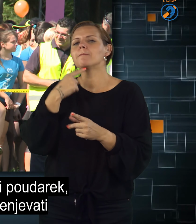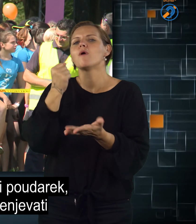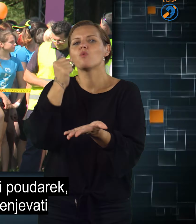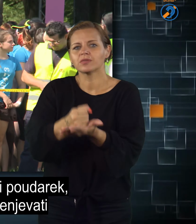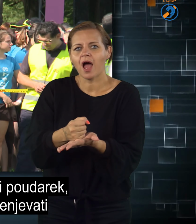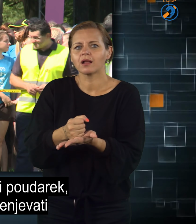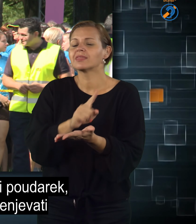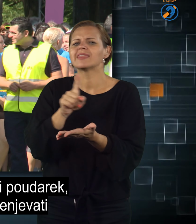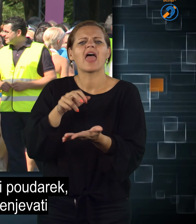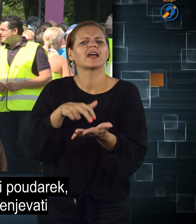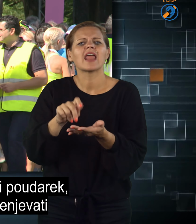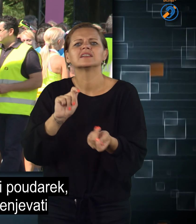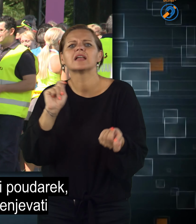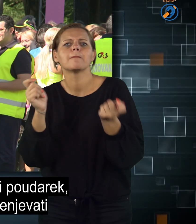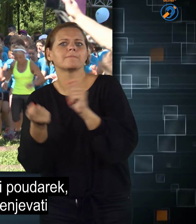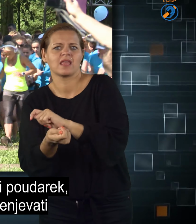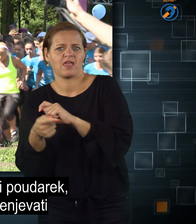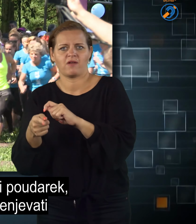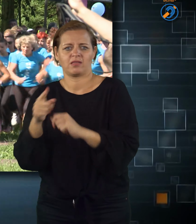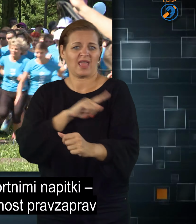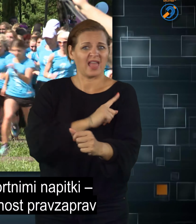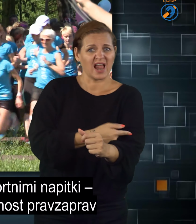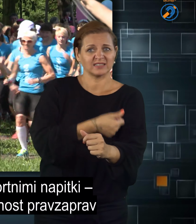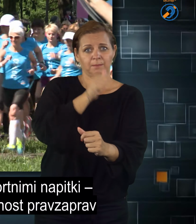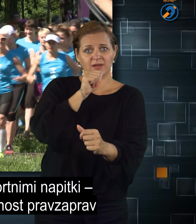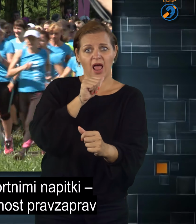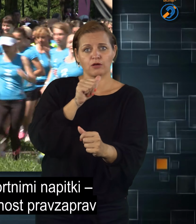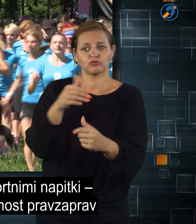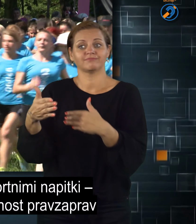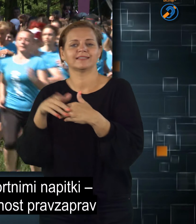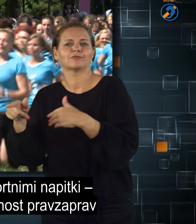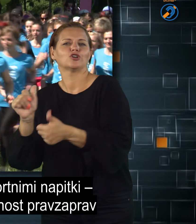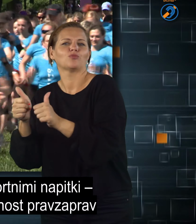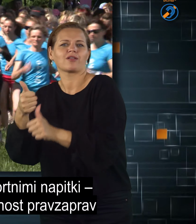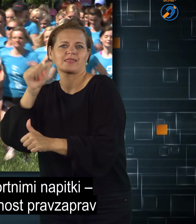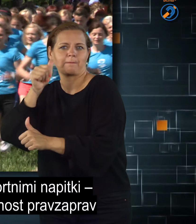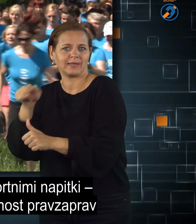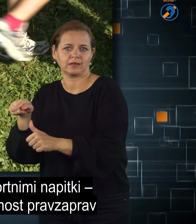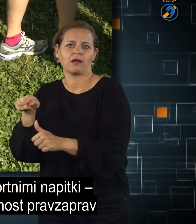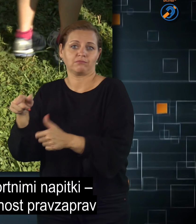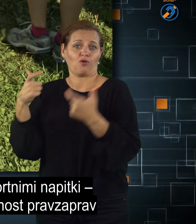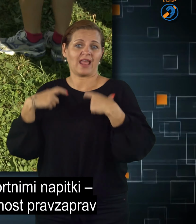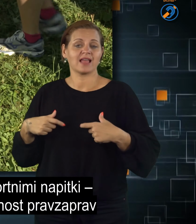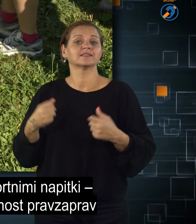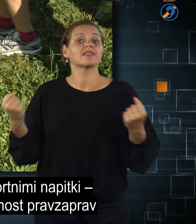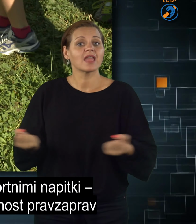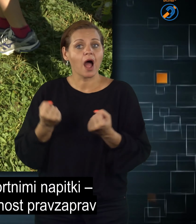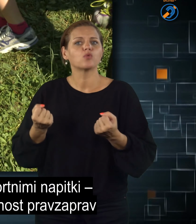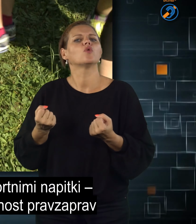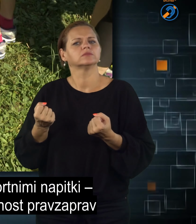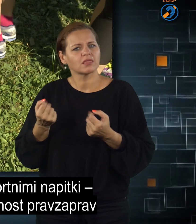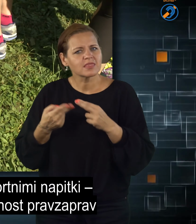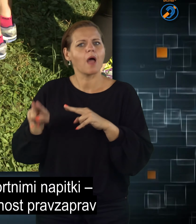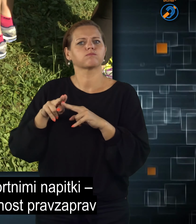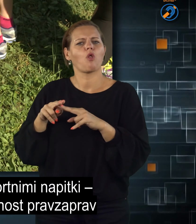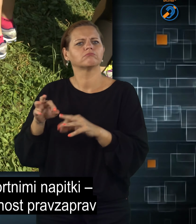Pomemben je tudi poudarek, da ne gre zamenjevati energijskih pijač s športnimi napitki. In ker je telesna dejavnost pravzaprav najbolj stresna